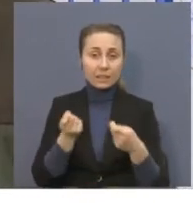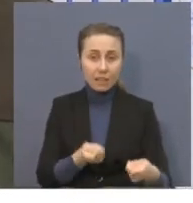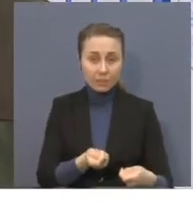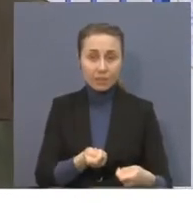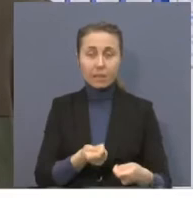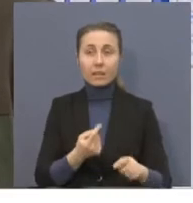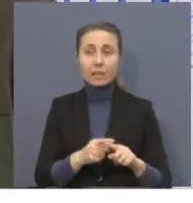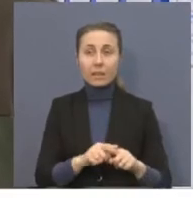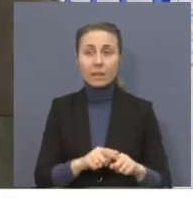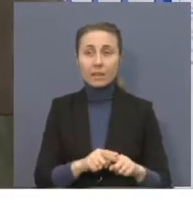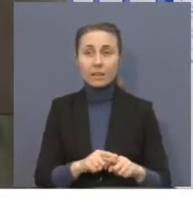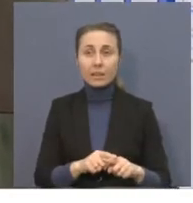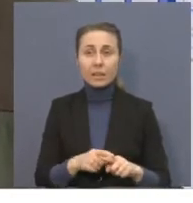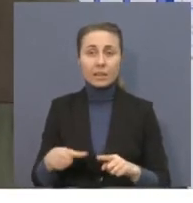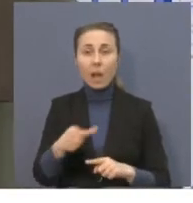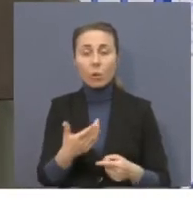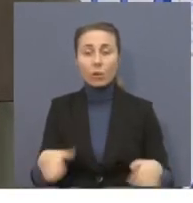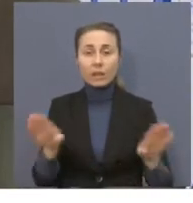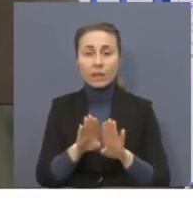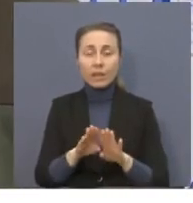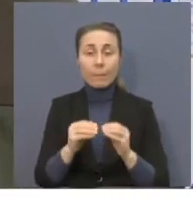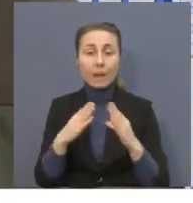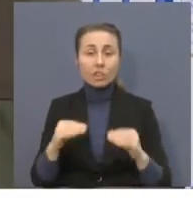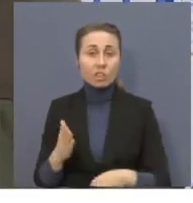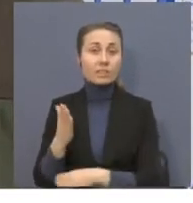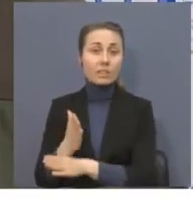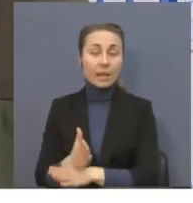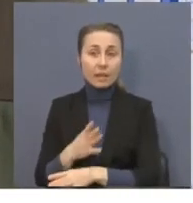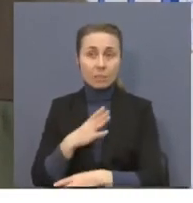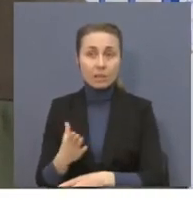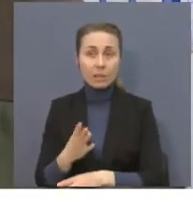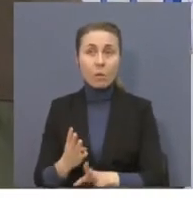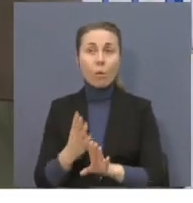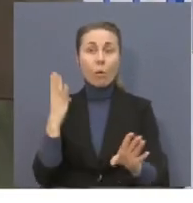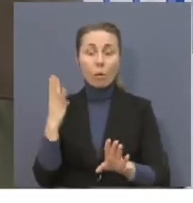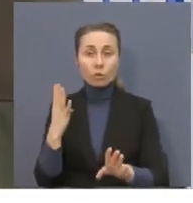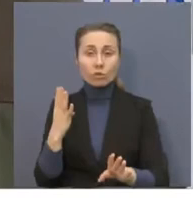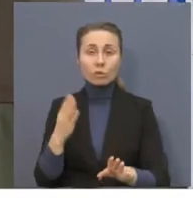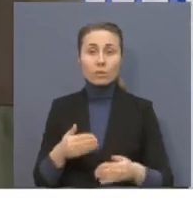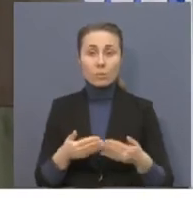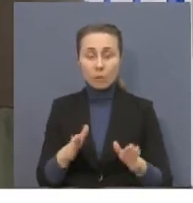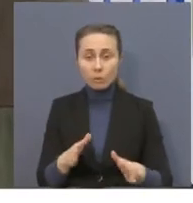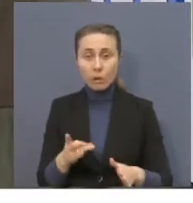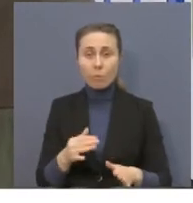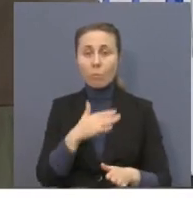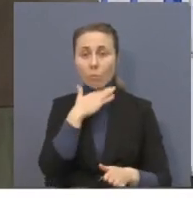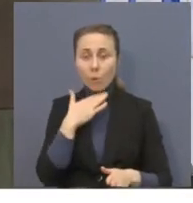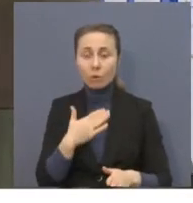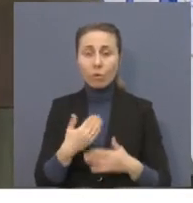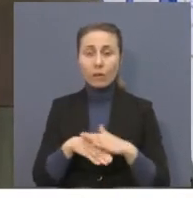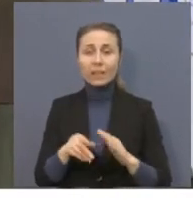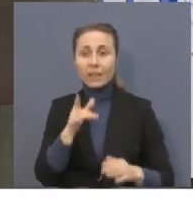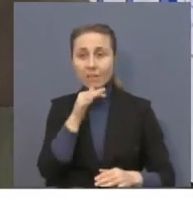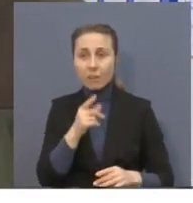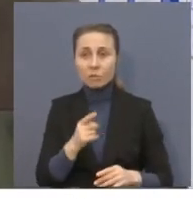по доставке тоже дороги были перекрыты, машины стояли. Ну, очереди. Пропускали, просто много уходило времени на вот это,